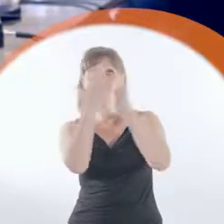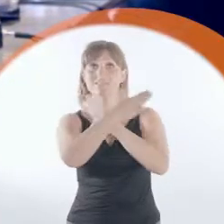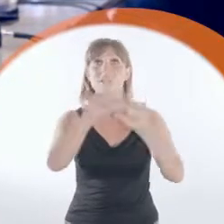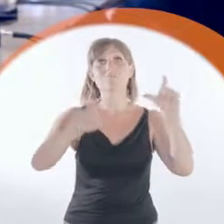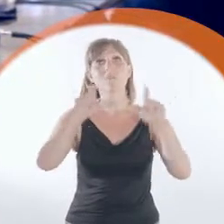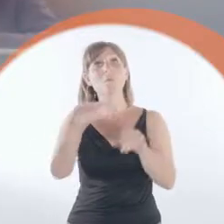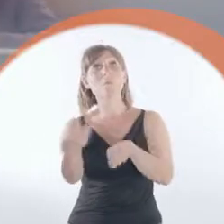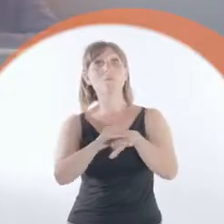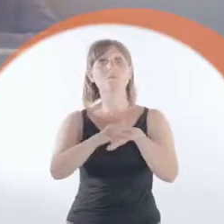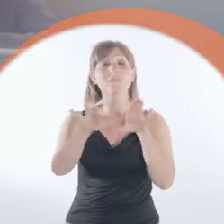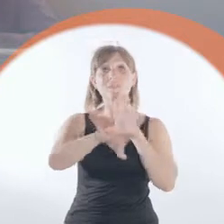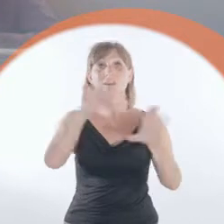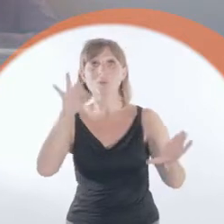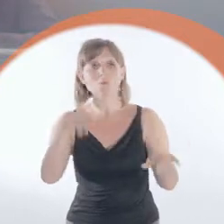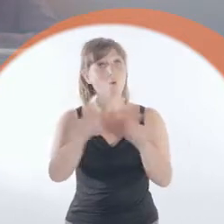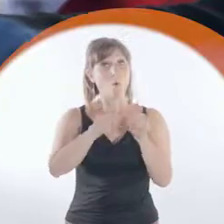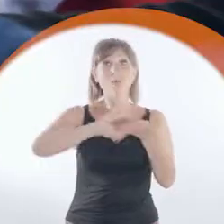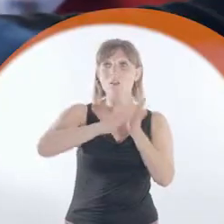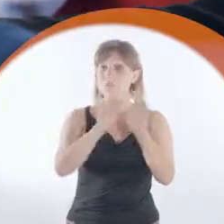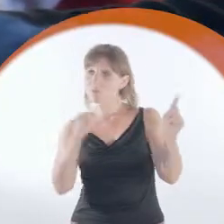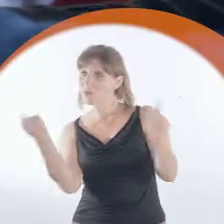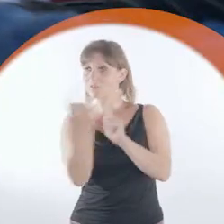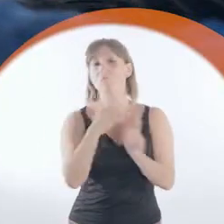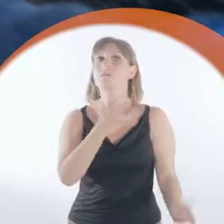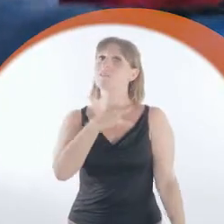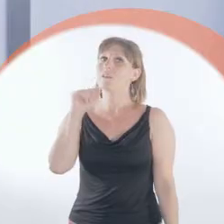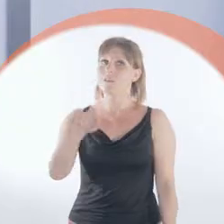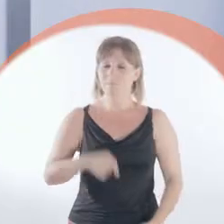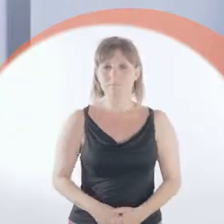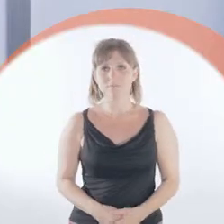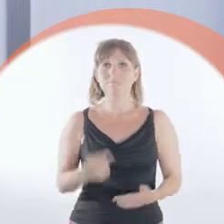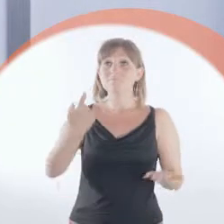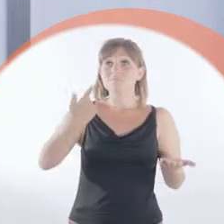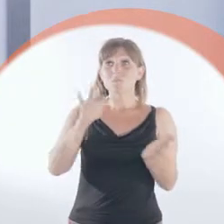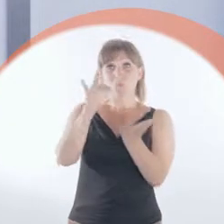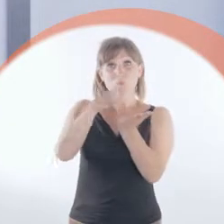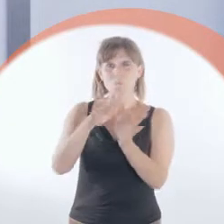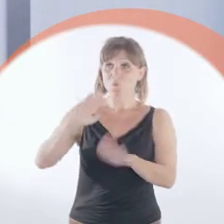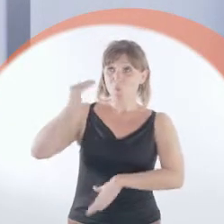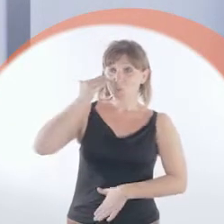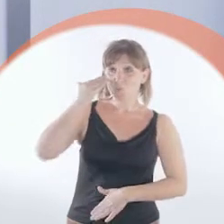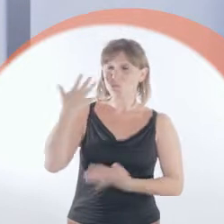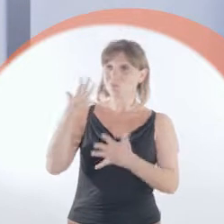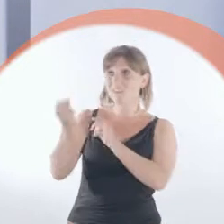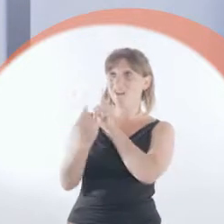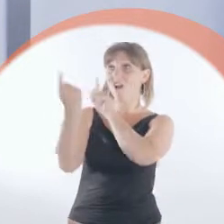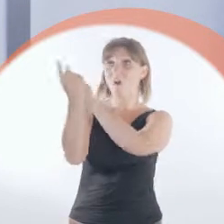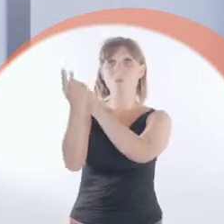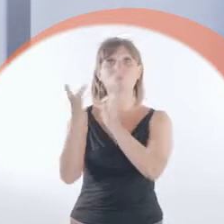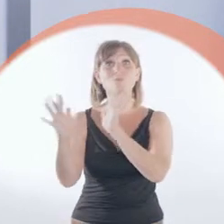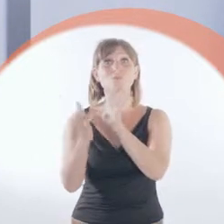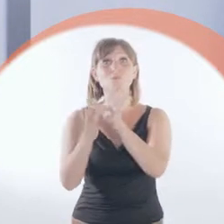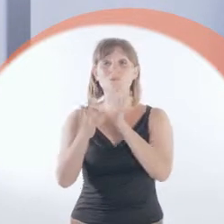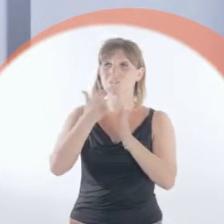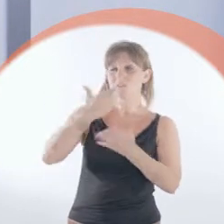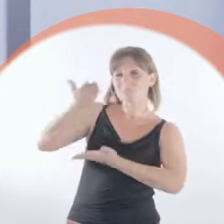le fait d'être en contact avec les élus, être en contact avec les autres associations. À partir du moment où on se connaît, on s'est rencontrés, on sait de qui on